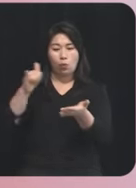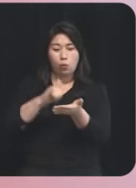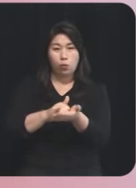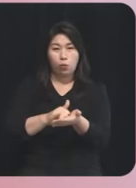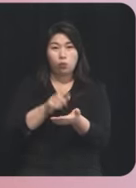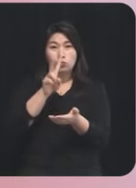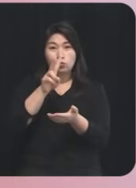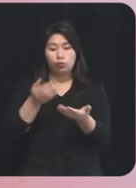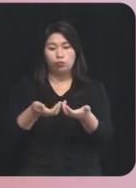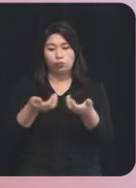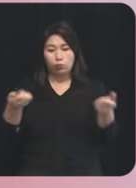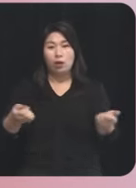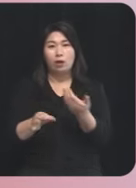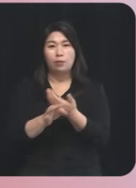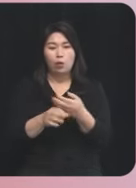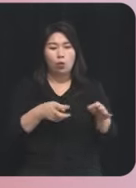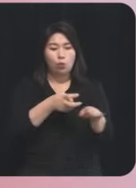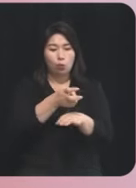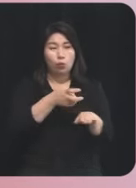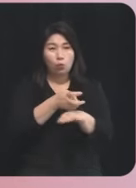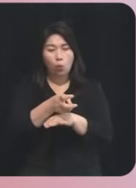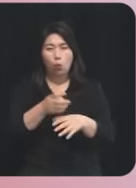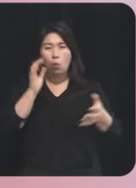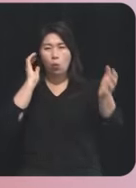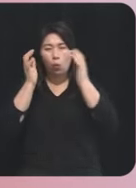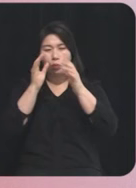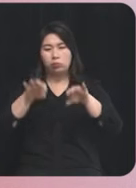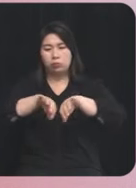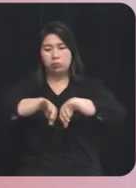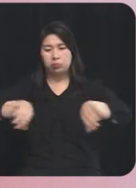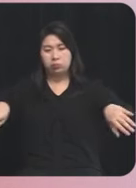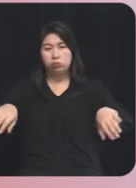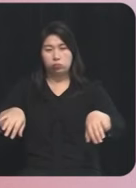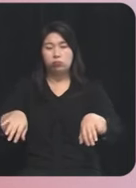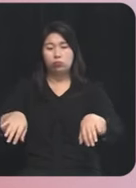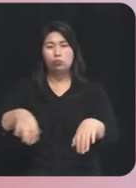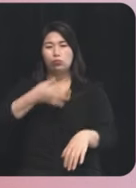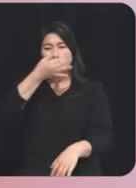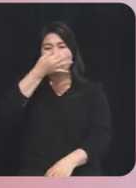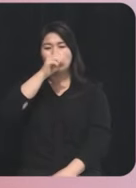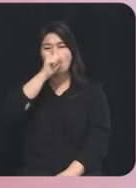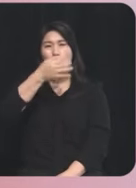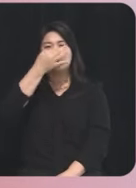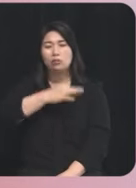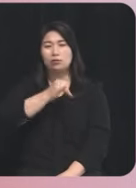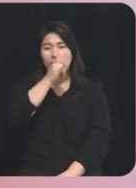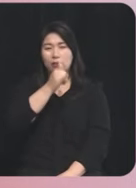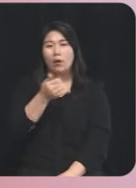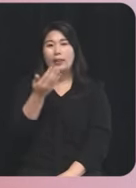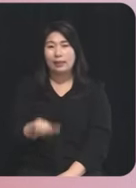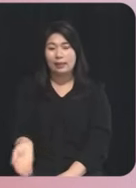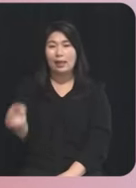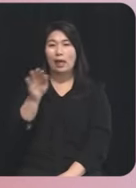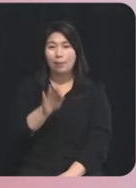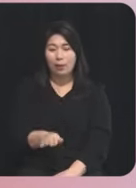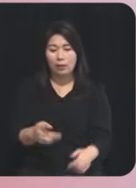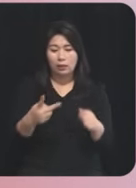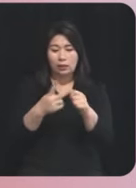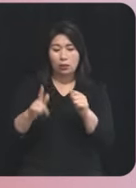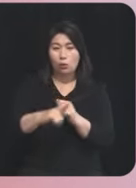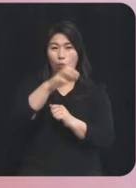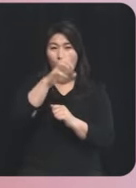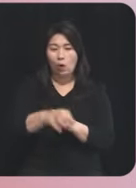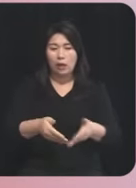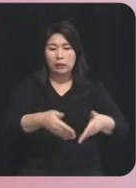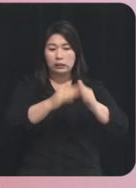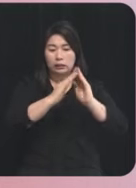교통 분산을 통한 교통 혼잡을 개선하는 순기능도 기대할 수 있습니다. 다만 제2공항 신설에